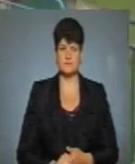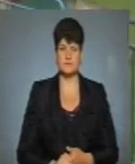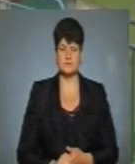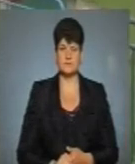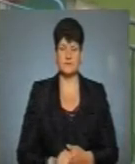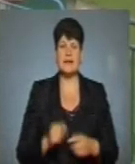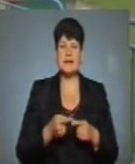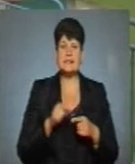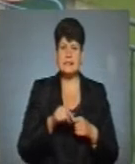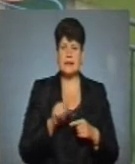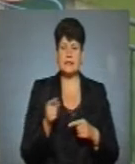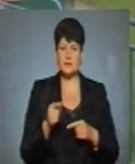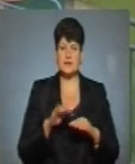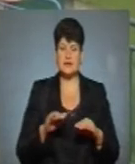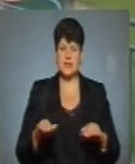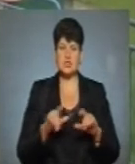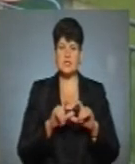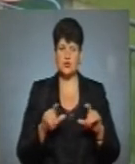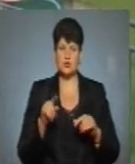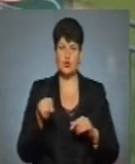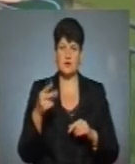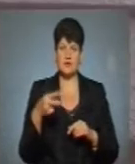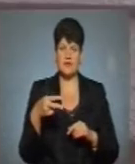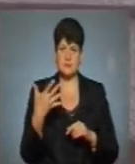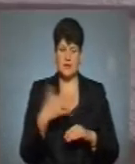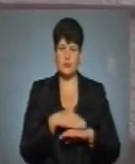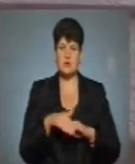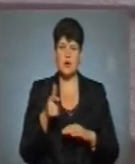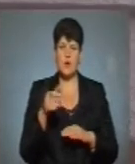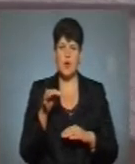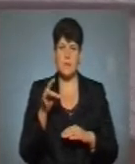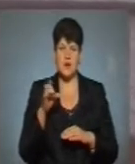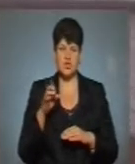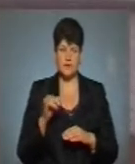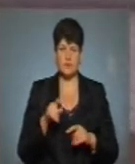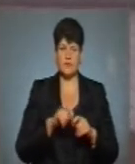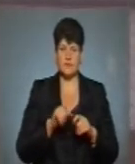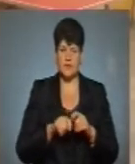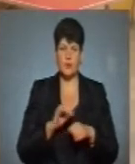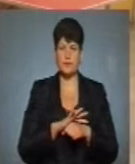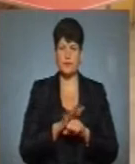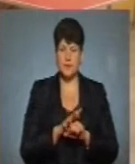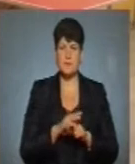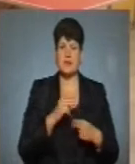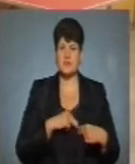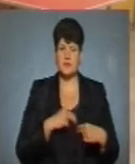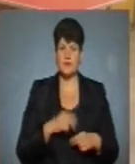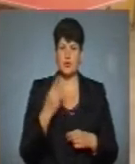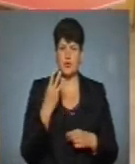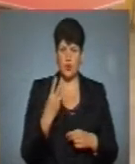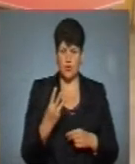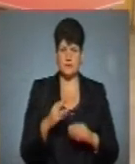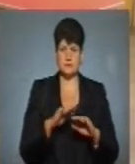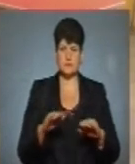Це тернопільський дитячий садок номер 25 на вулиці Горбачевського. Тут тестують на COVID-19 працівників трьох дошкільних закладів